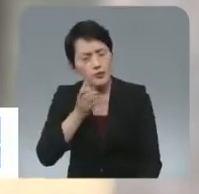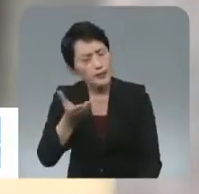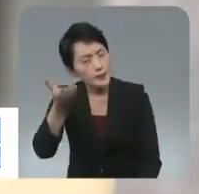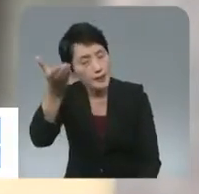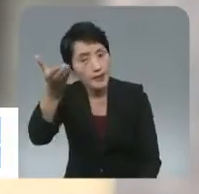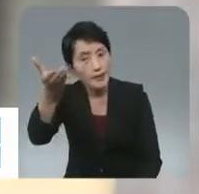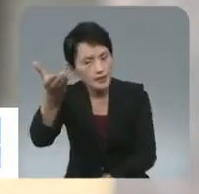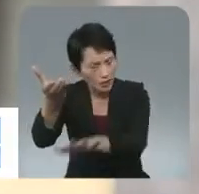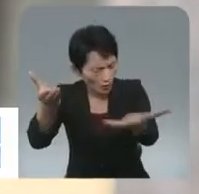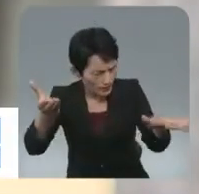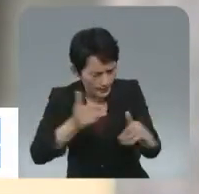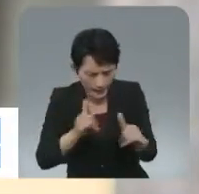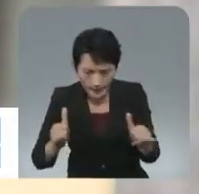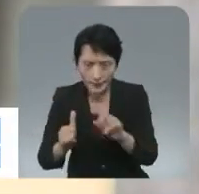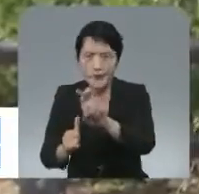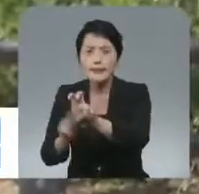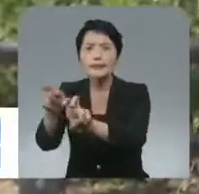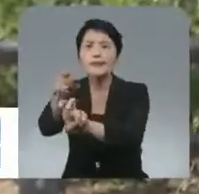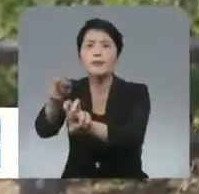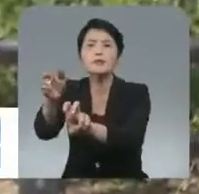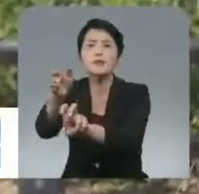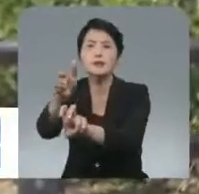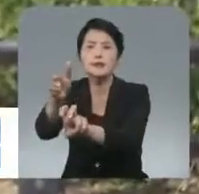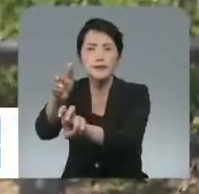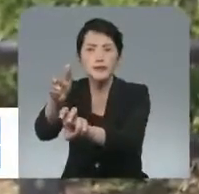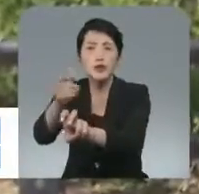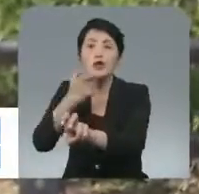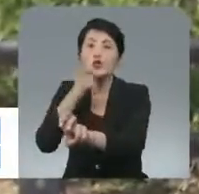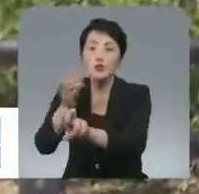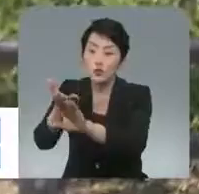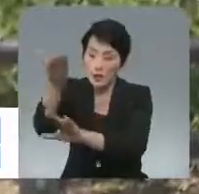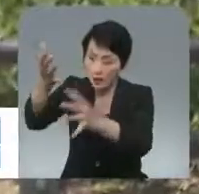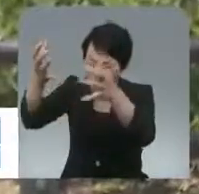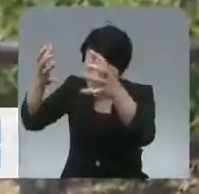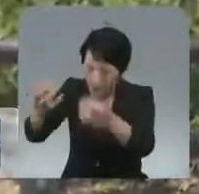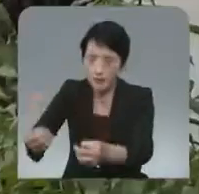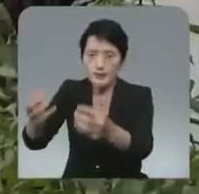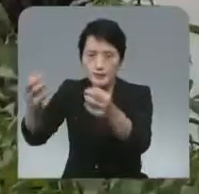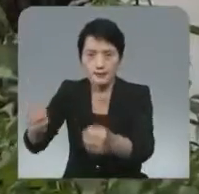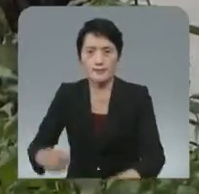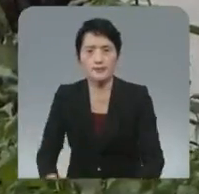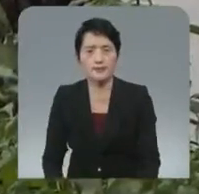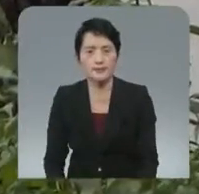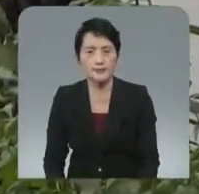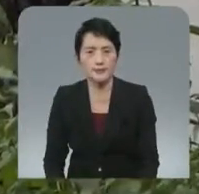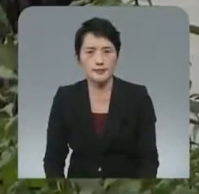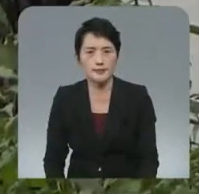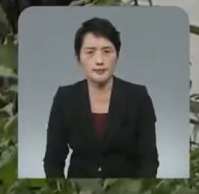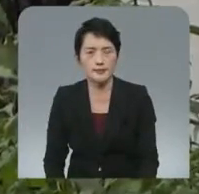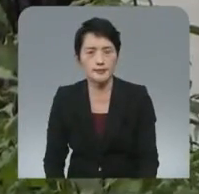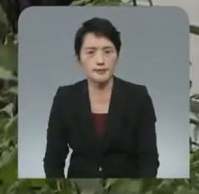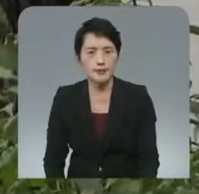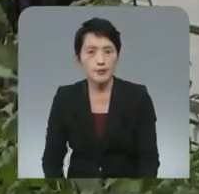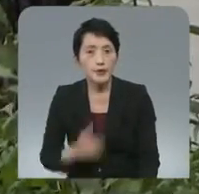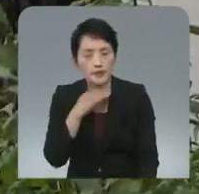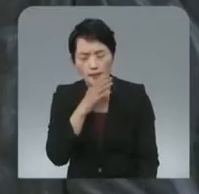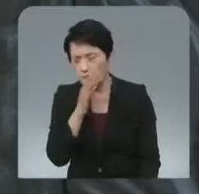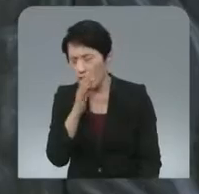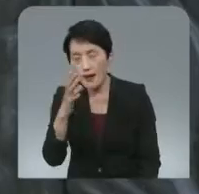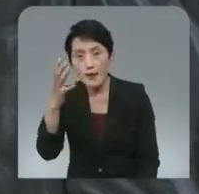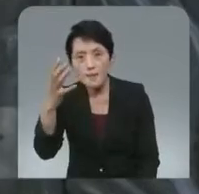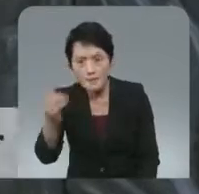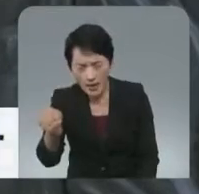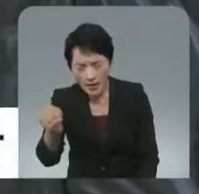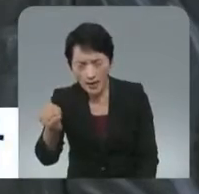cette proportion dépassera le seuil des 20 % 2025 et le pays du matin clair deviendra alors une société très vieillissante d'après ses